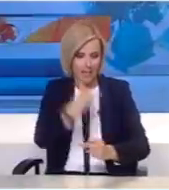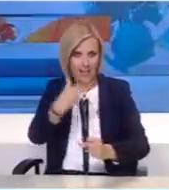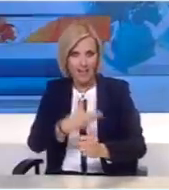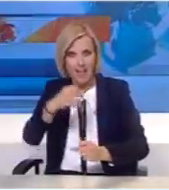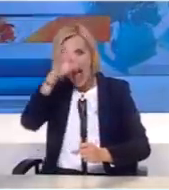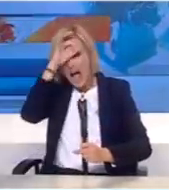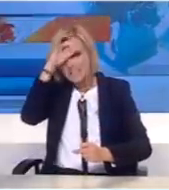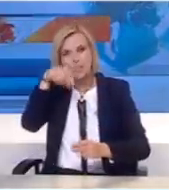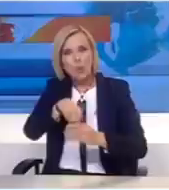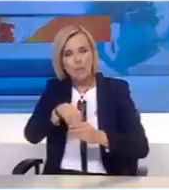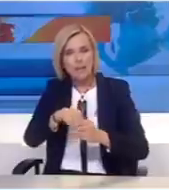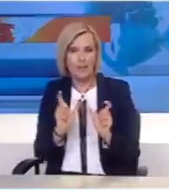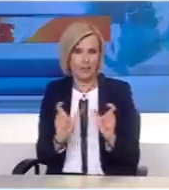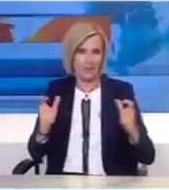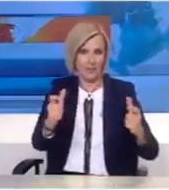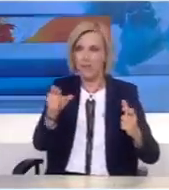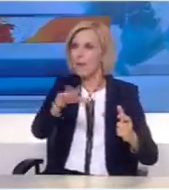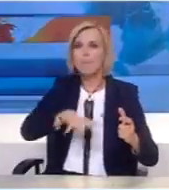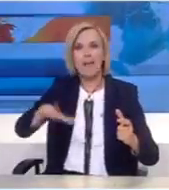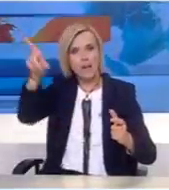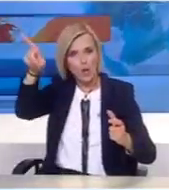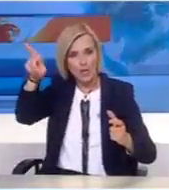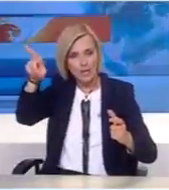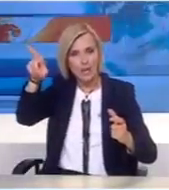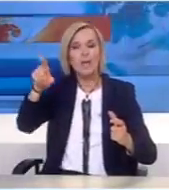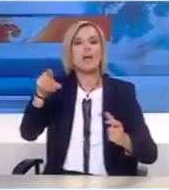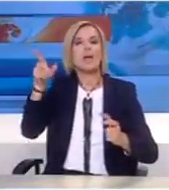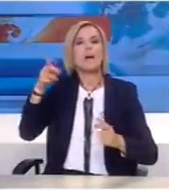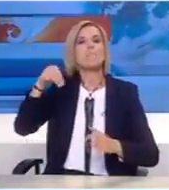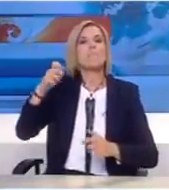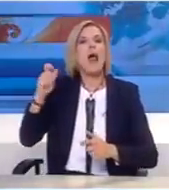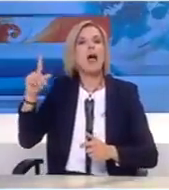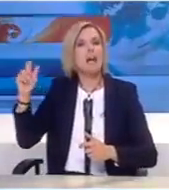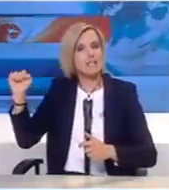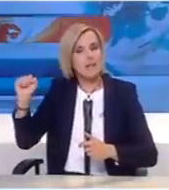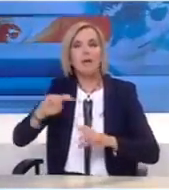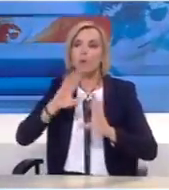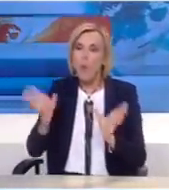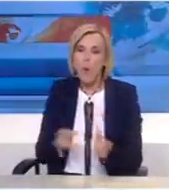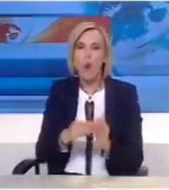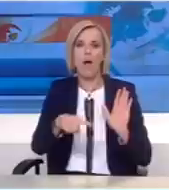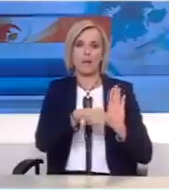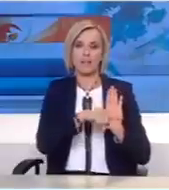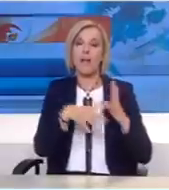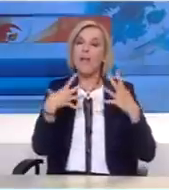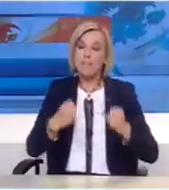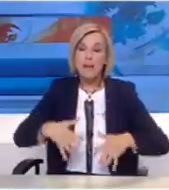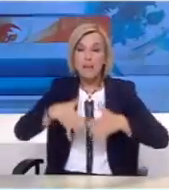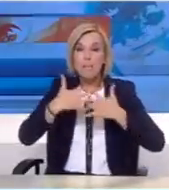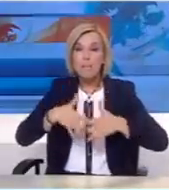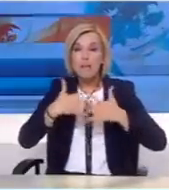εμπλακεί από το Καπανδρίτη, από το κέντρο υγείας, είναι όλα αρνητικά. Υπάρχει ένας μηχανισμός, υπάρχει ένα κράτος που πίσω και γύρω από όλους